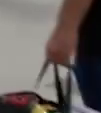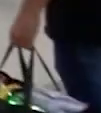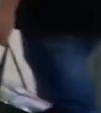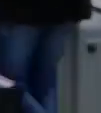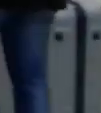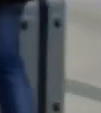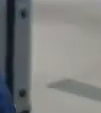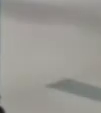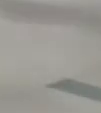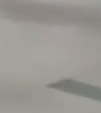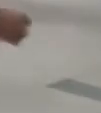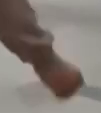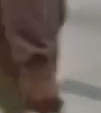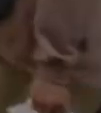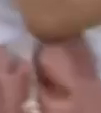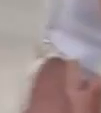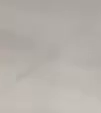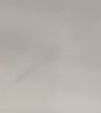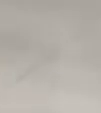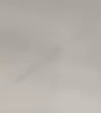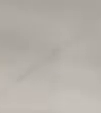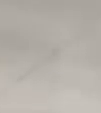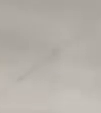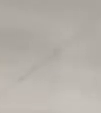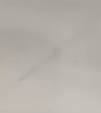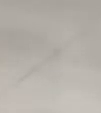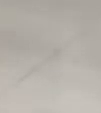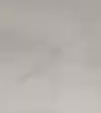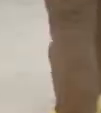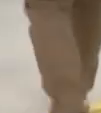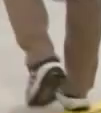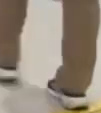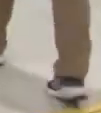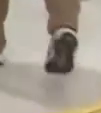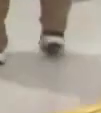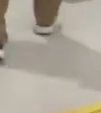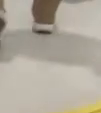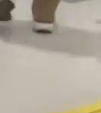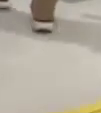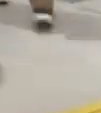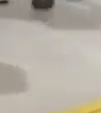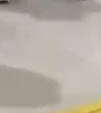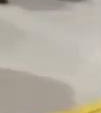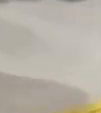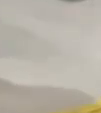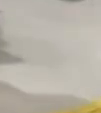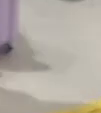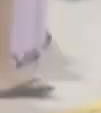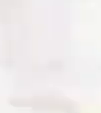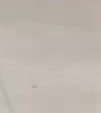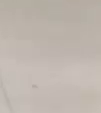Gambir. Pasalnya, libur panjang akhir pekan bertepatan dengan Hari Raya Idul Adha dimanfaatkan warga untuk mudik ke kampung